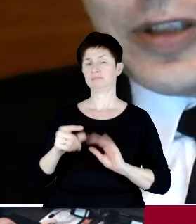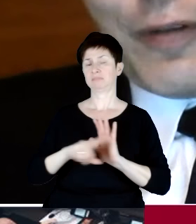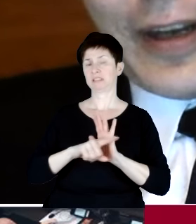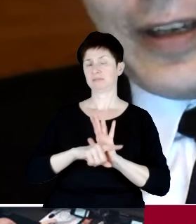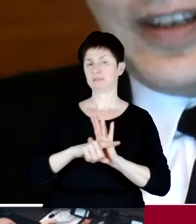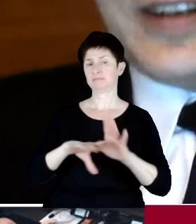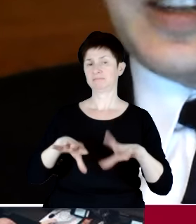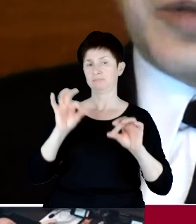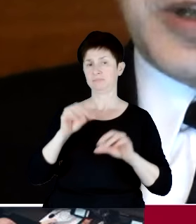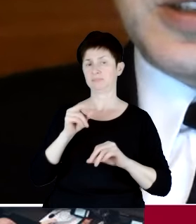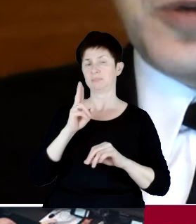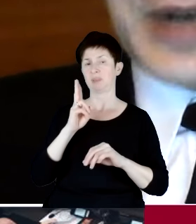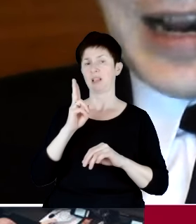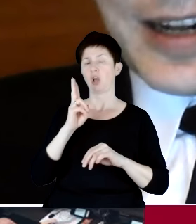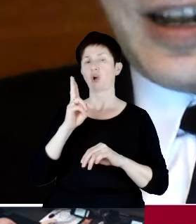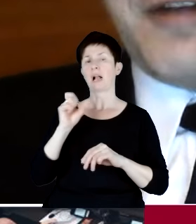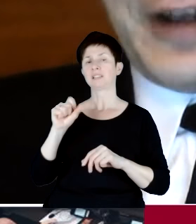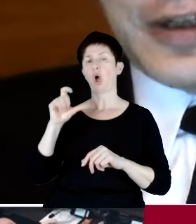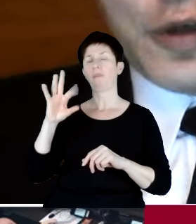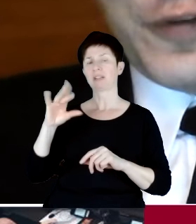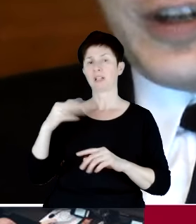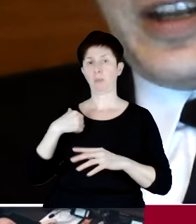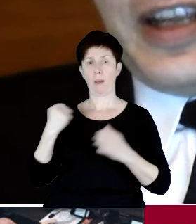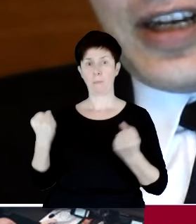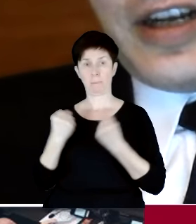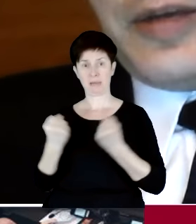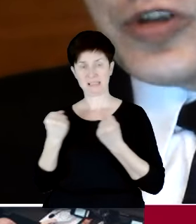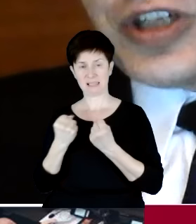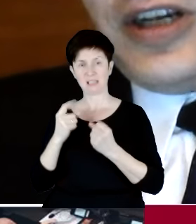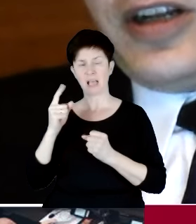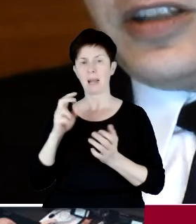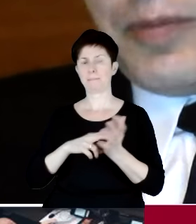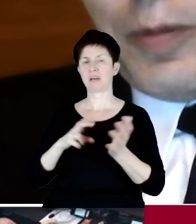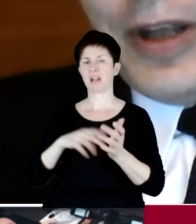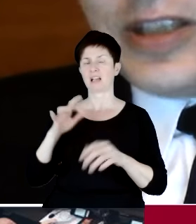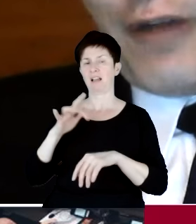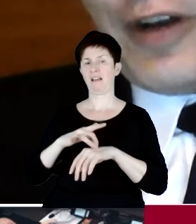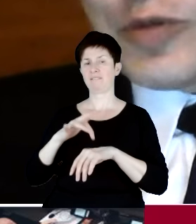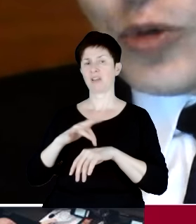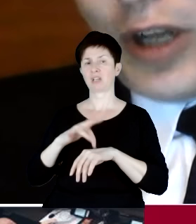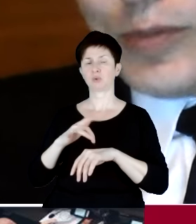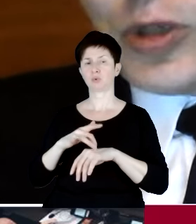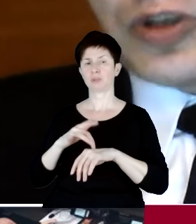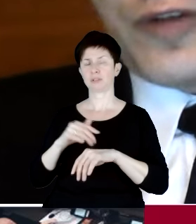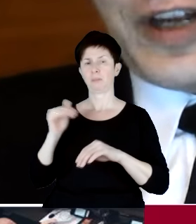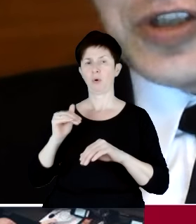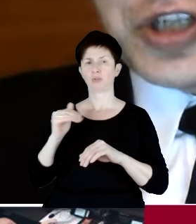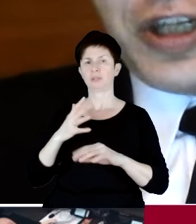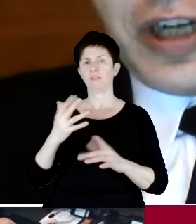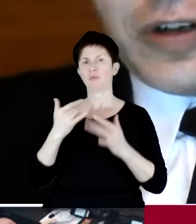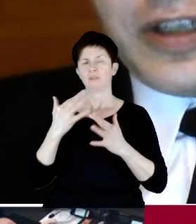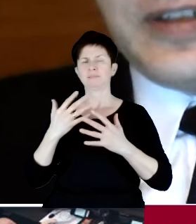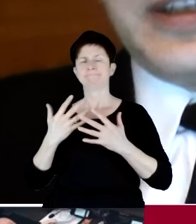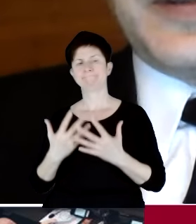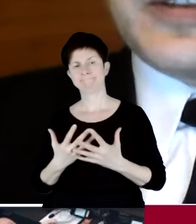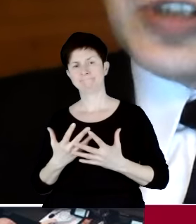zostały zmobilizowani, natomiast no, brak efektów ich może demobilizować. Przykładem są notowania